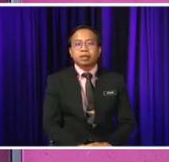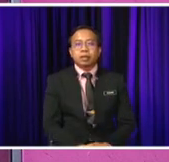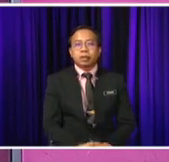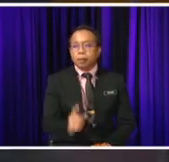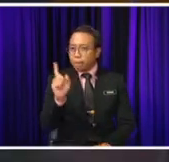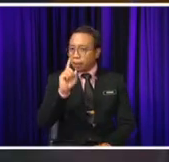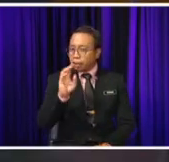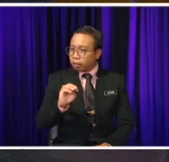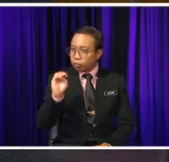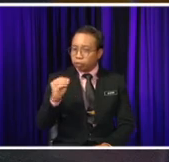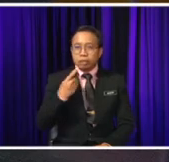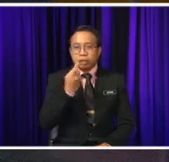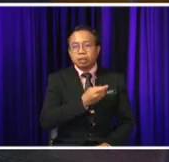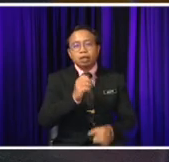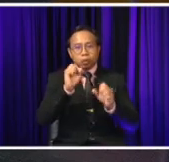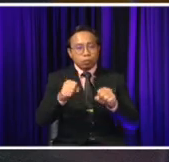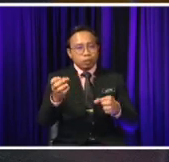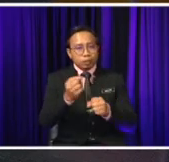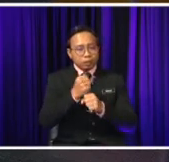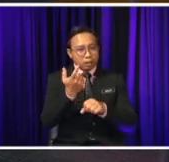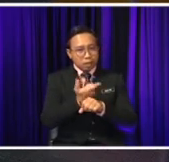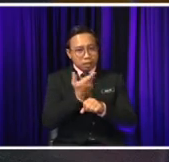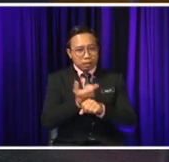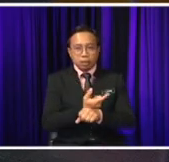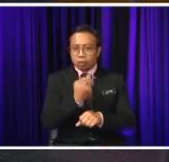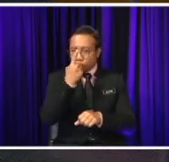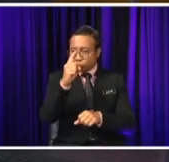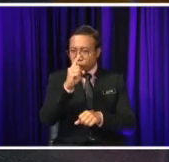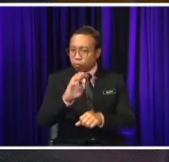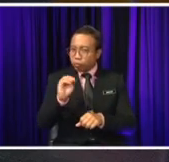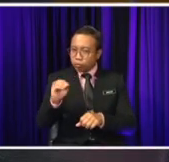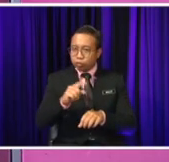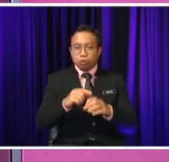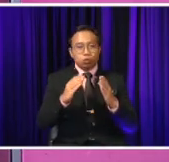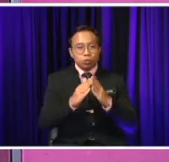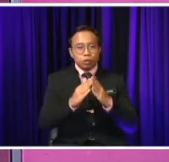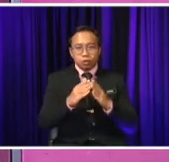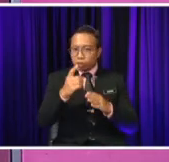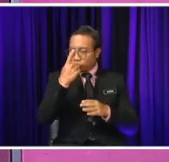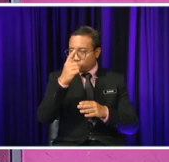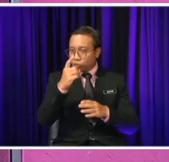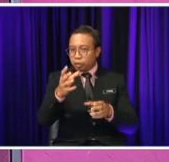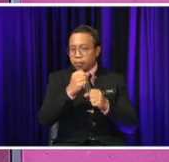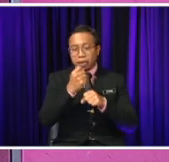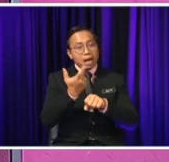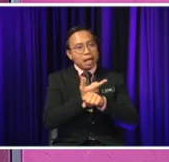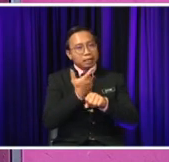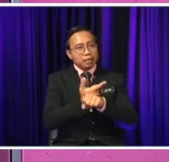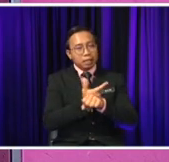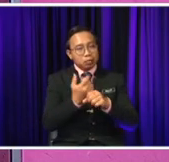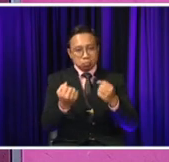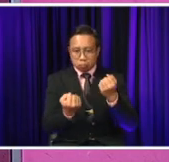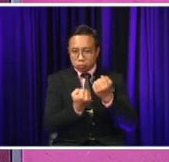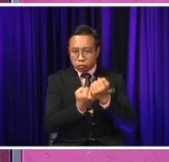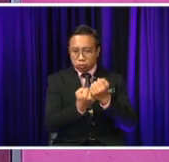kita Boleh dapatkan latihan pengukuhan untuk pengertian murid-murid di rumah untuk mendapatkan latihan pengukuhan hendaklah